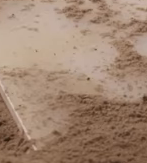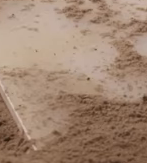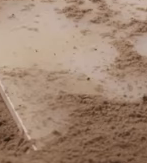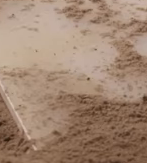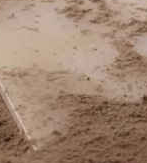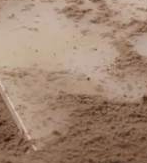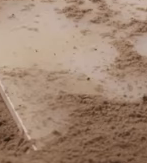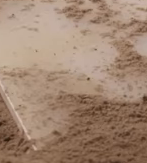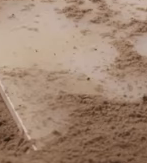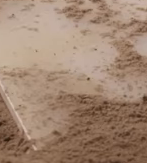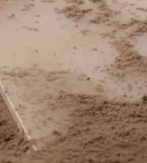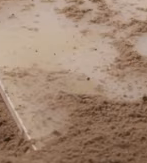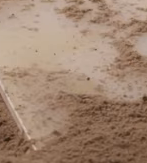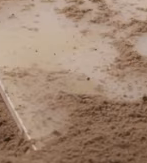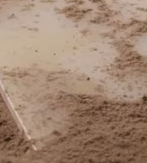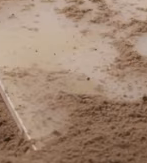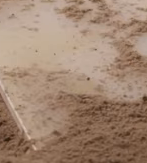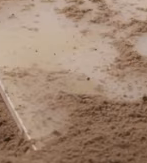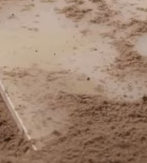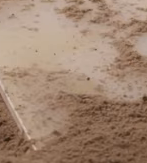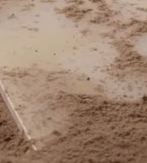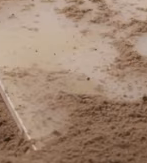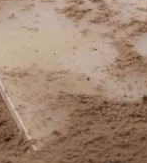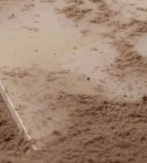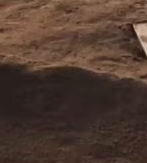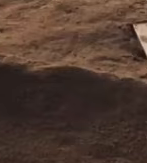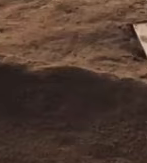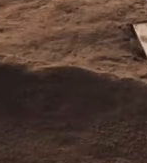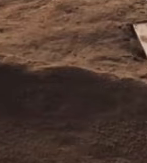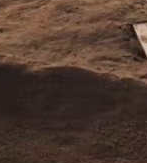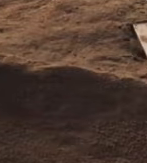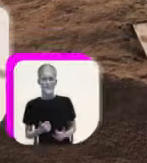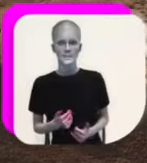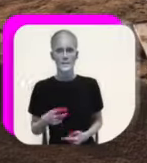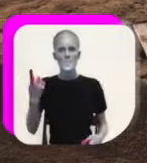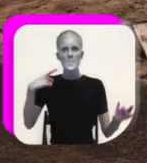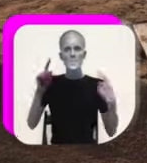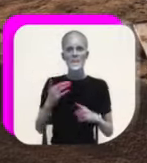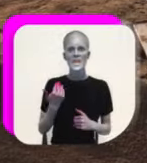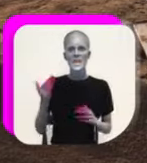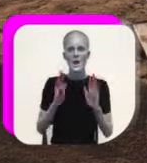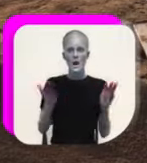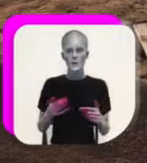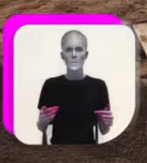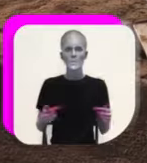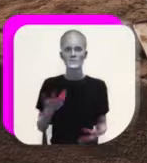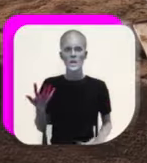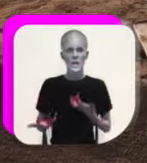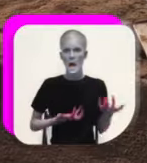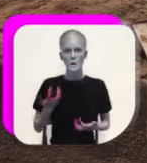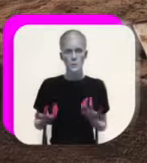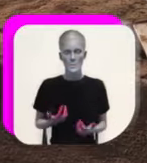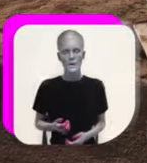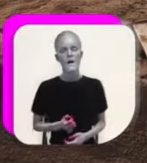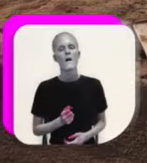Готовы? Готовы говорить. Слова. Готовы говорить слова. Говорите. Миф о гараже подтверждается